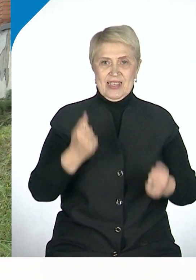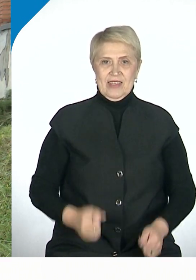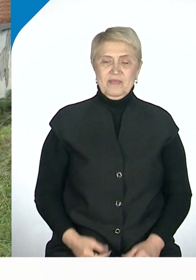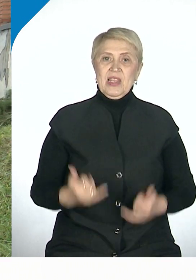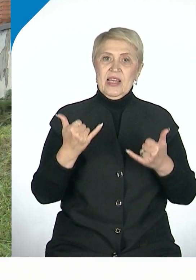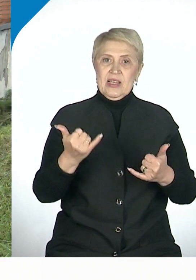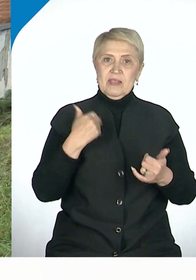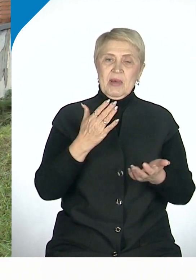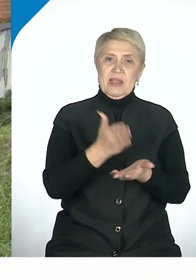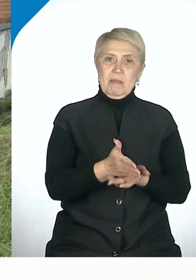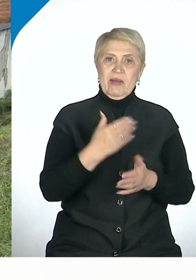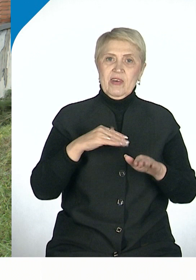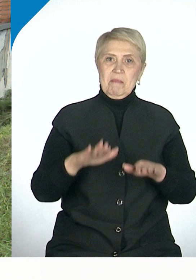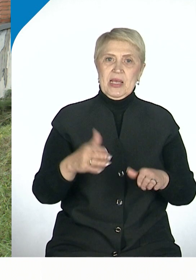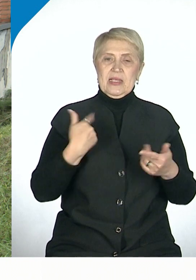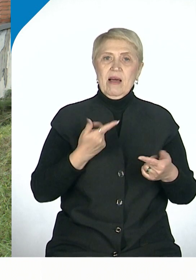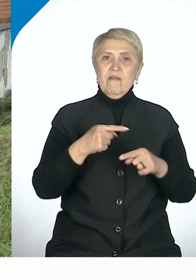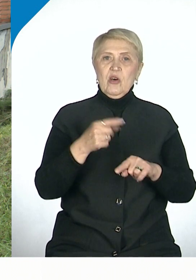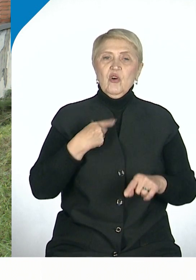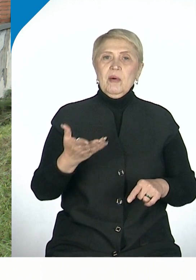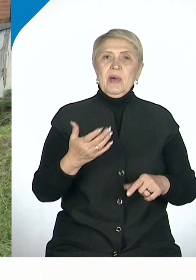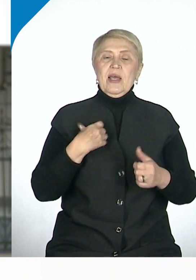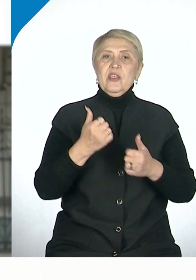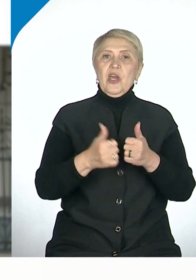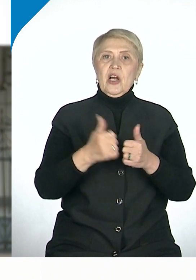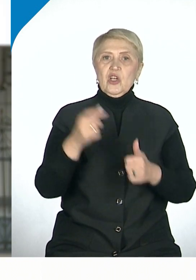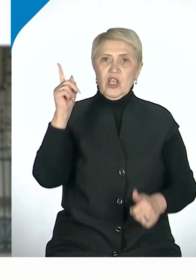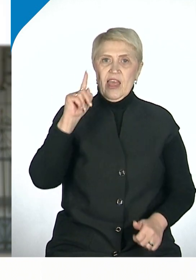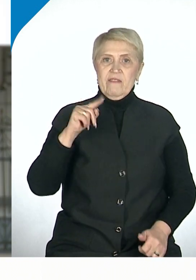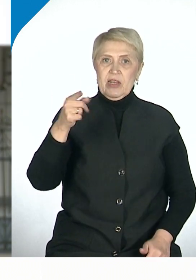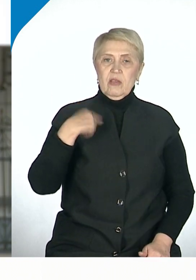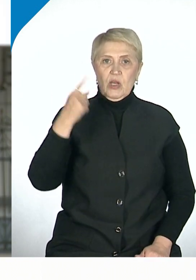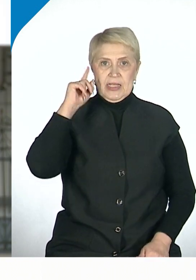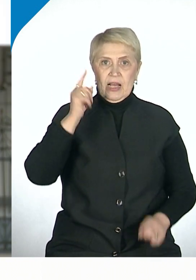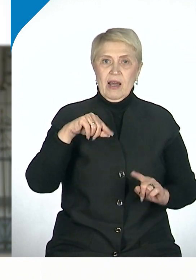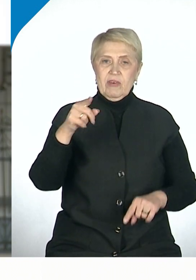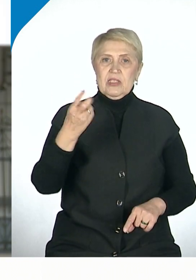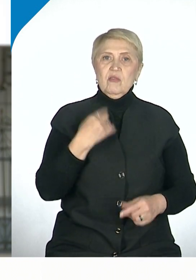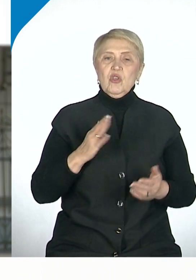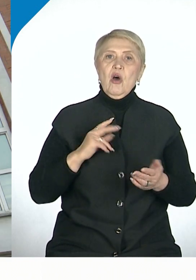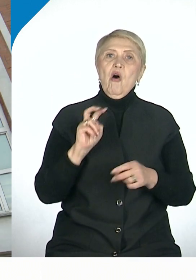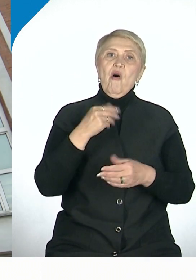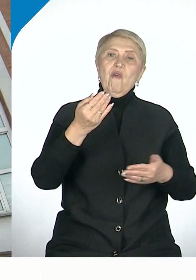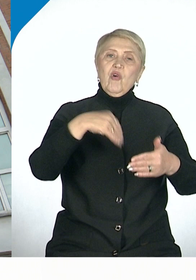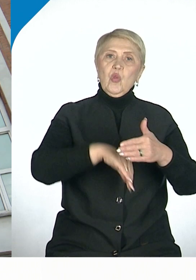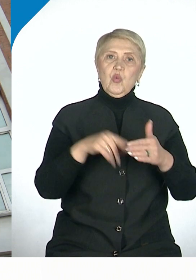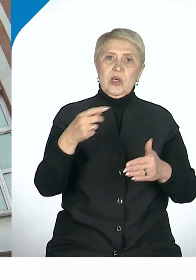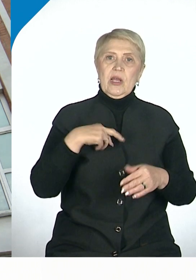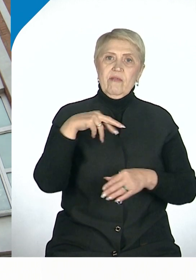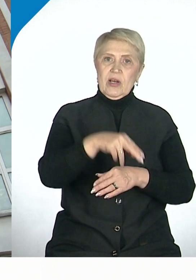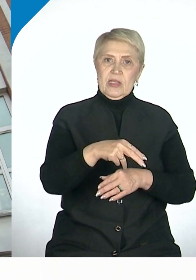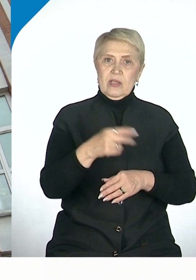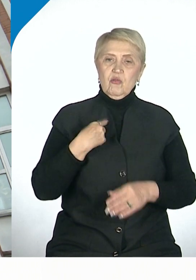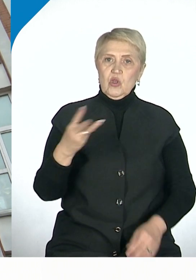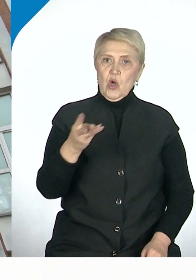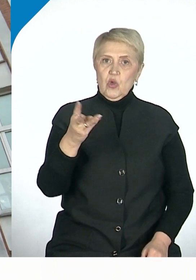Сейчас мы направляемся в место, о котором даже не каждый хабаровский еврей догадывается. Правда, внутрь входить нашей съемочной группе раввин в итоге